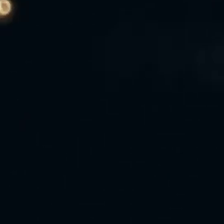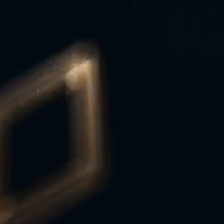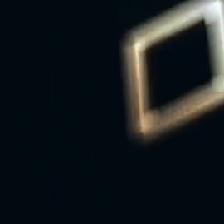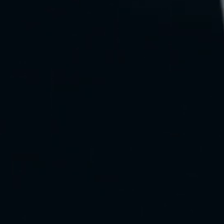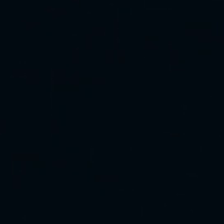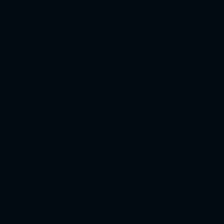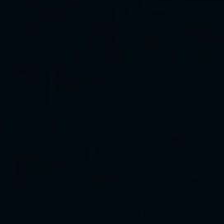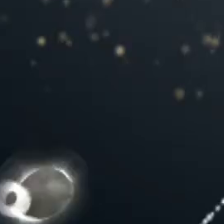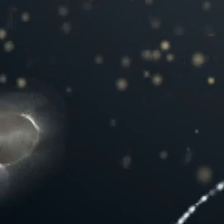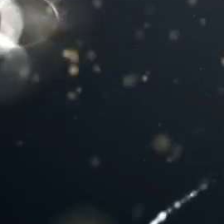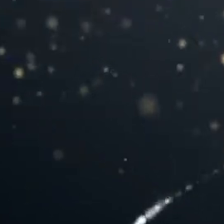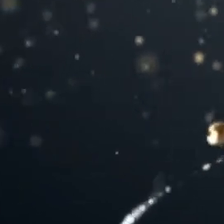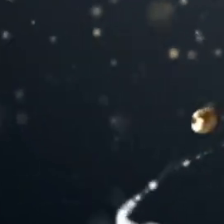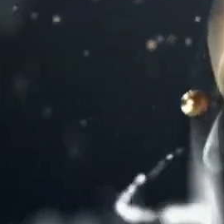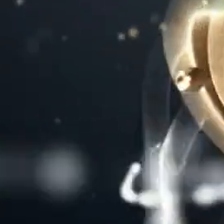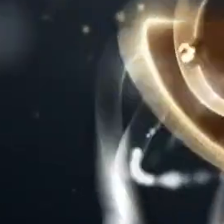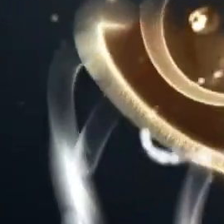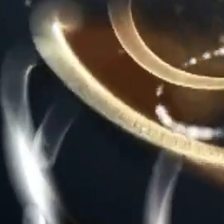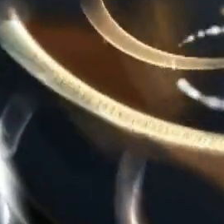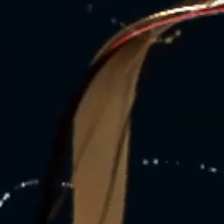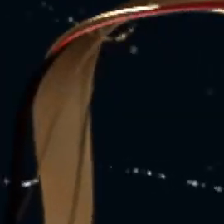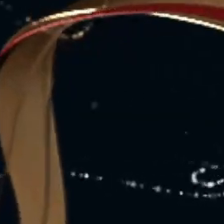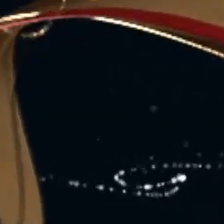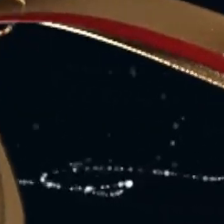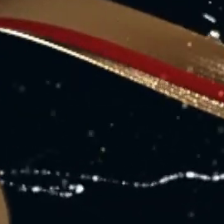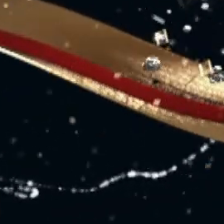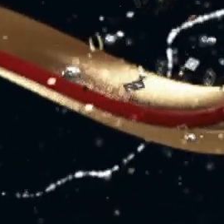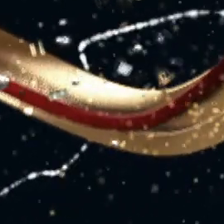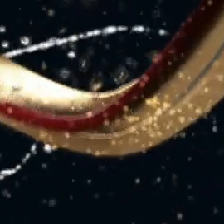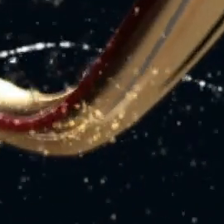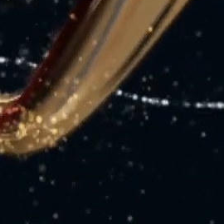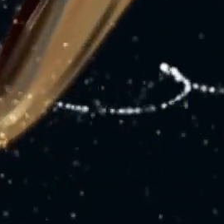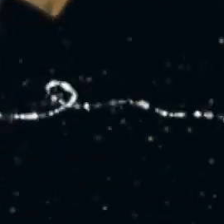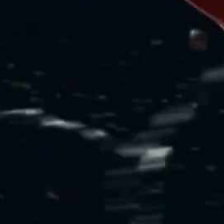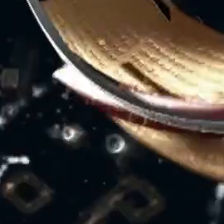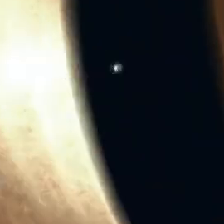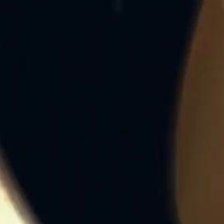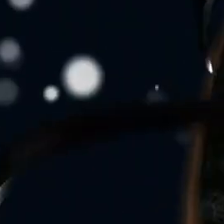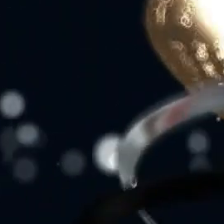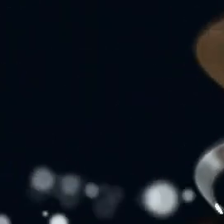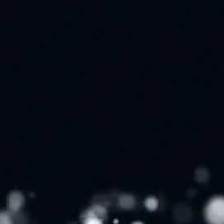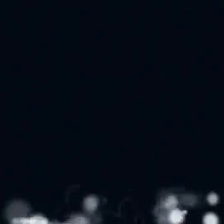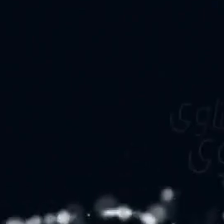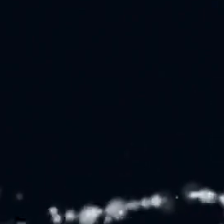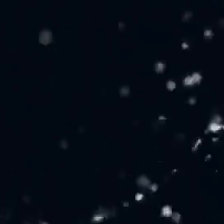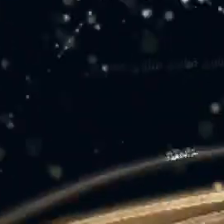وَمَا أَرْسَلْنَا مِن قَبْلِكَ إِلَّا رِجَالًا نُوحِي